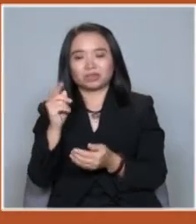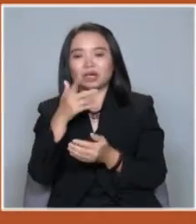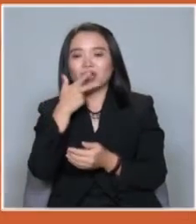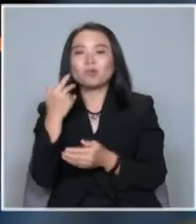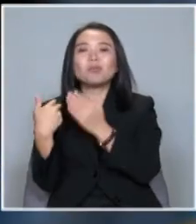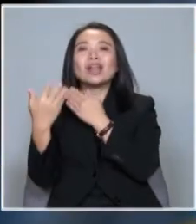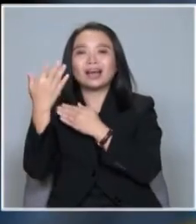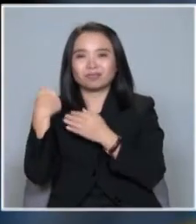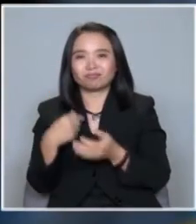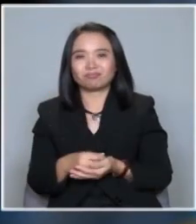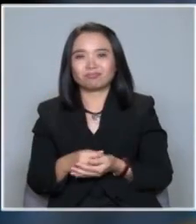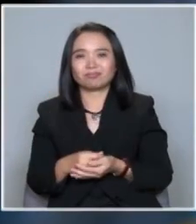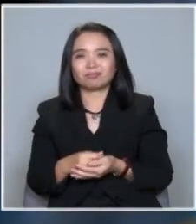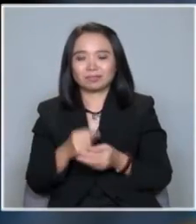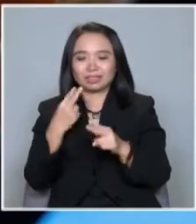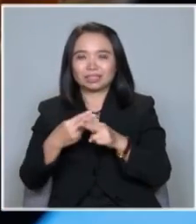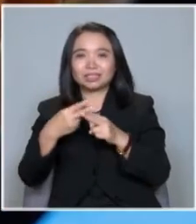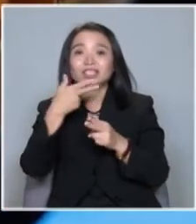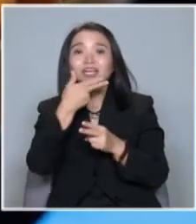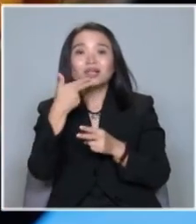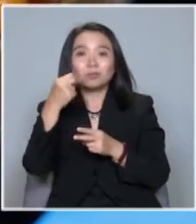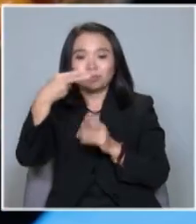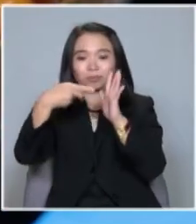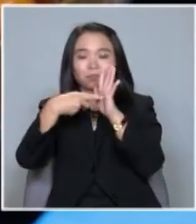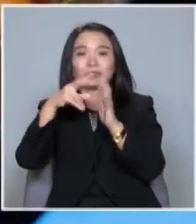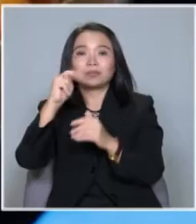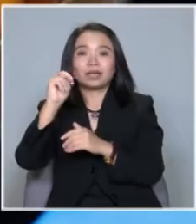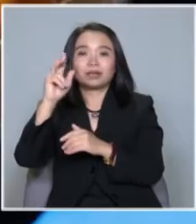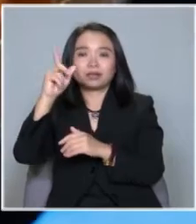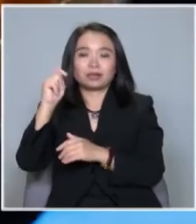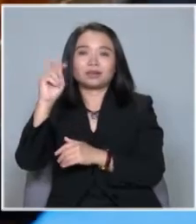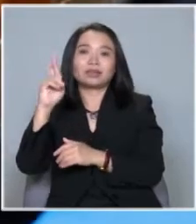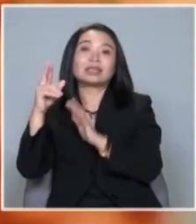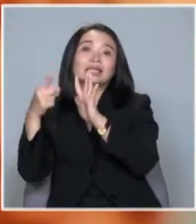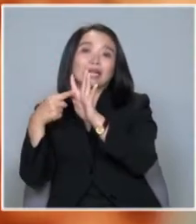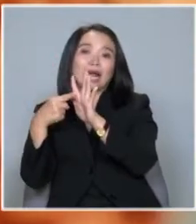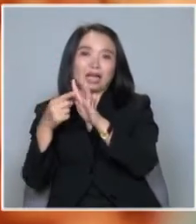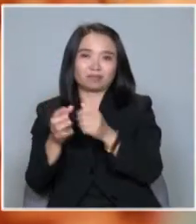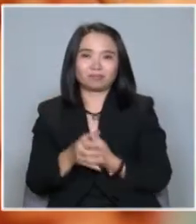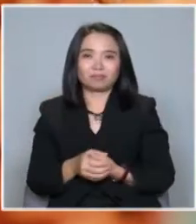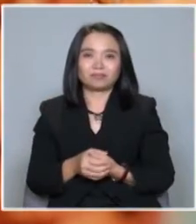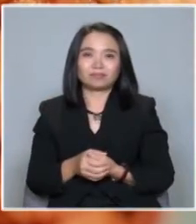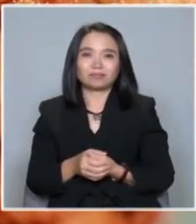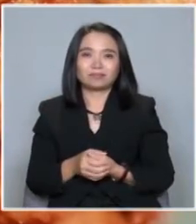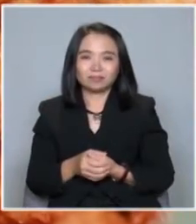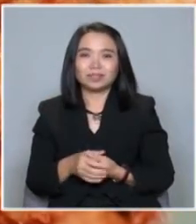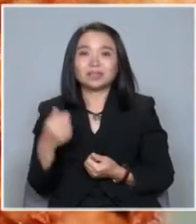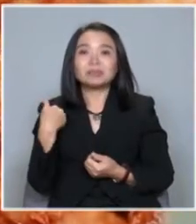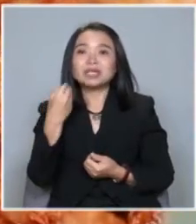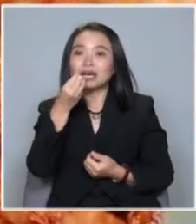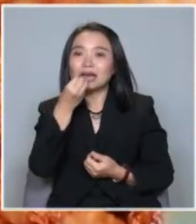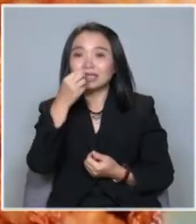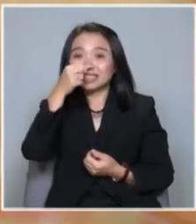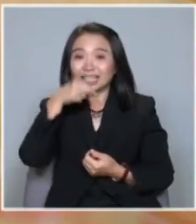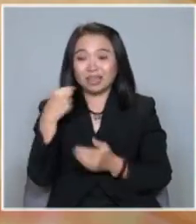ขนมพันตรานี้เป็นเพียงส่วนหนึ่งที่นำมาจัดแสดงในงาน World Food Expo 2017นอกจากนี้ยังมีอาหารไทย